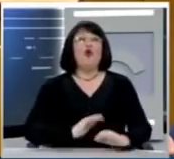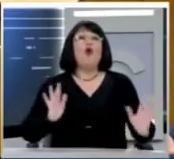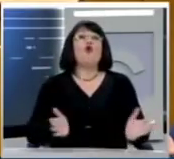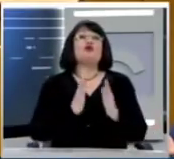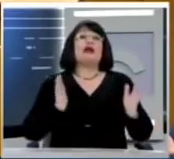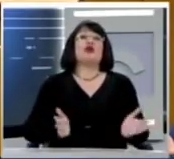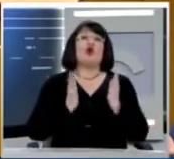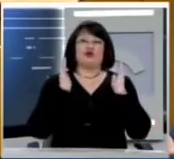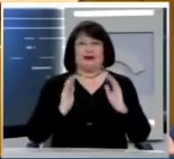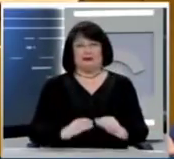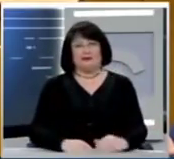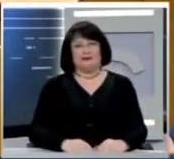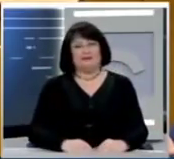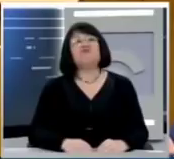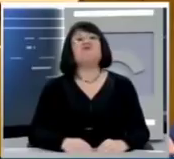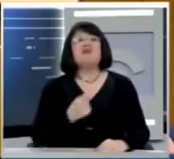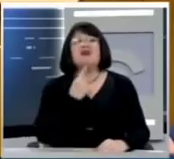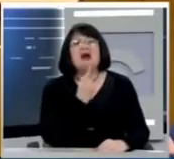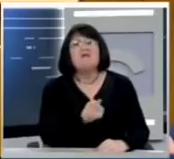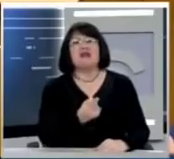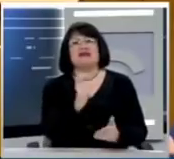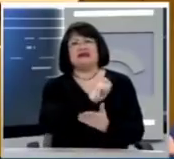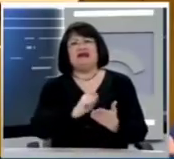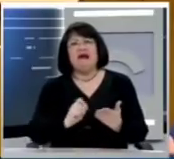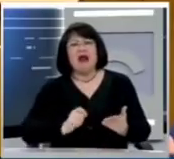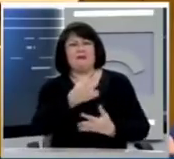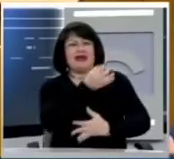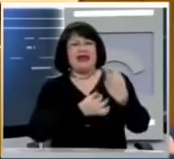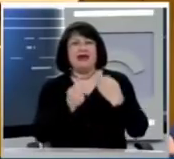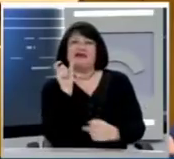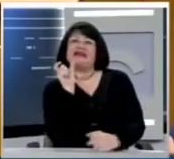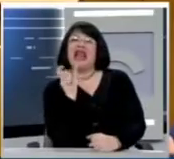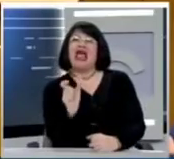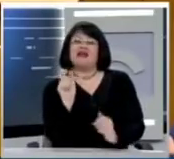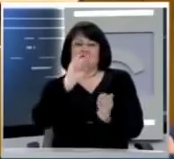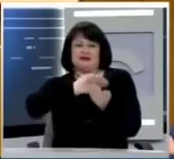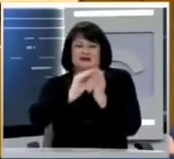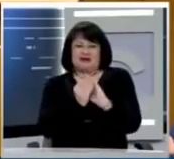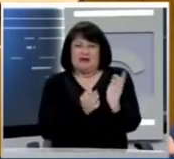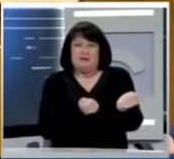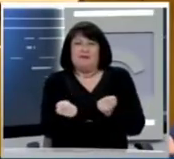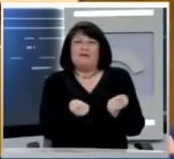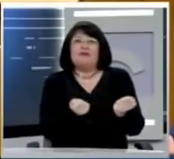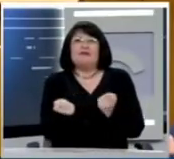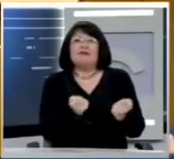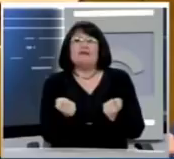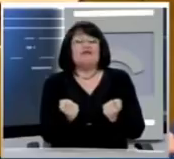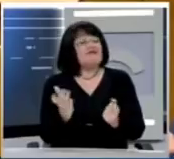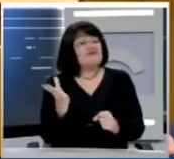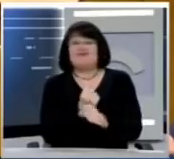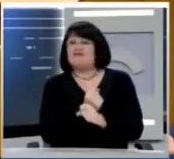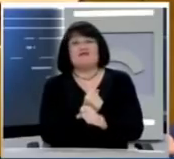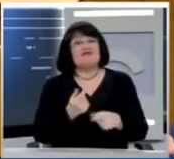όσες φορές και να γράψετε και να προφέρετε τη λέξη σκευωρία, δεν θα καταφέρετε να